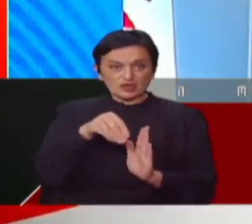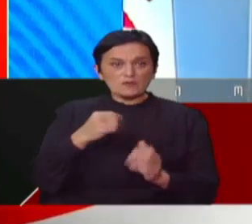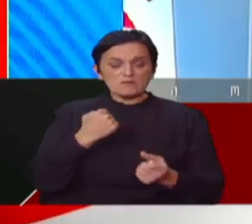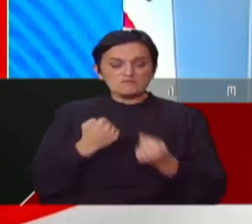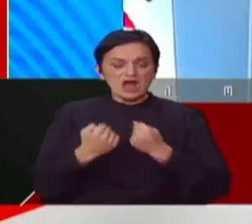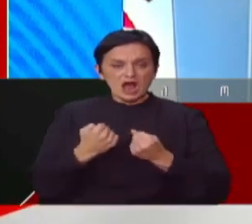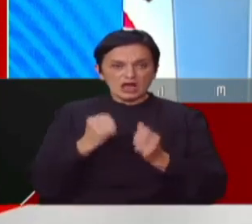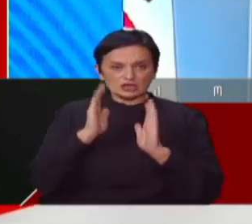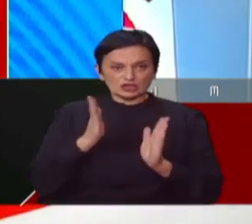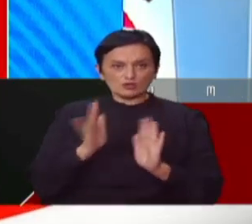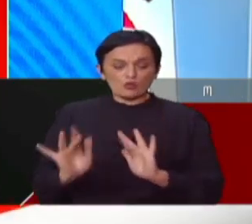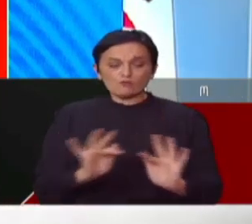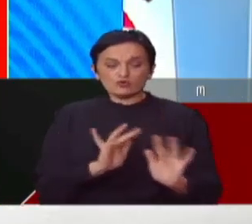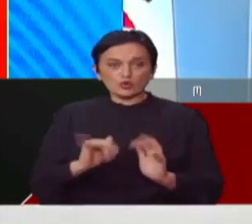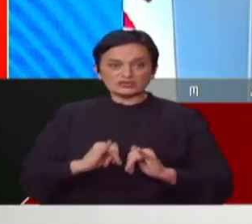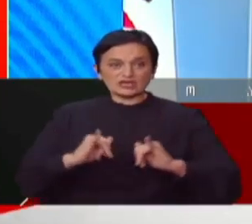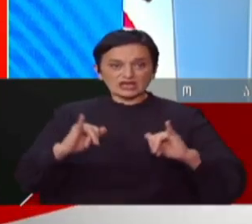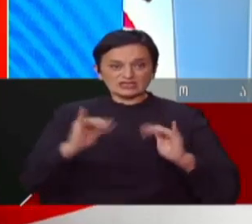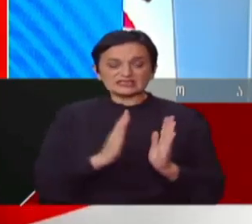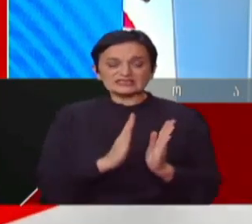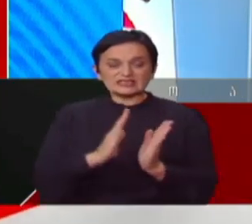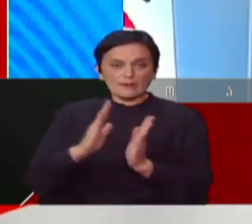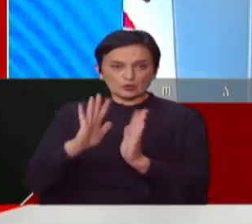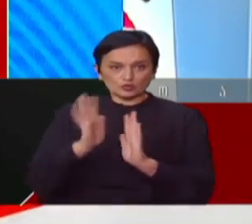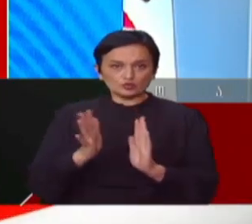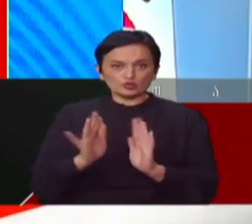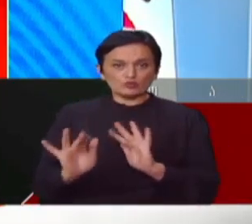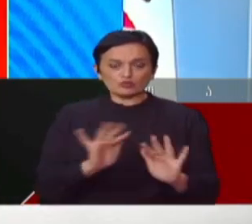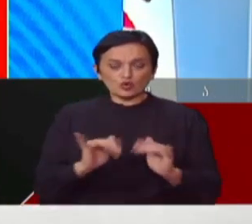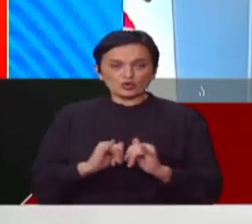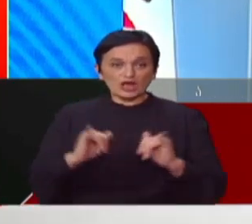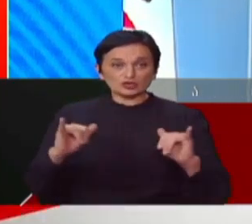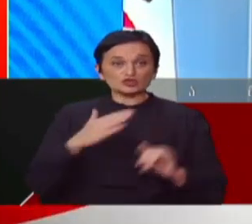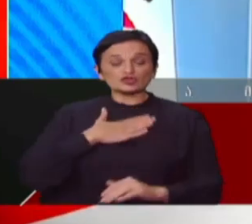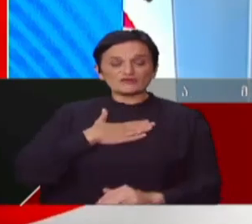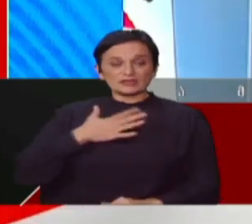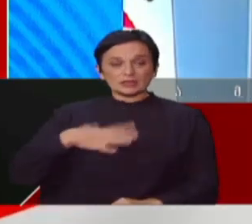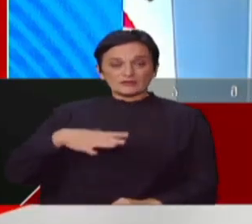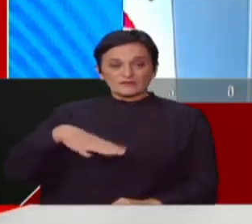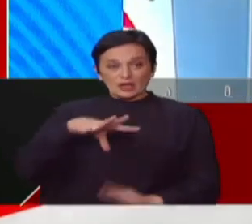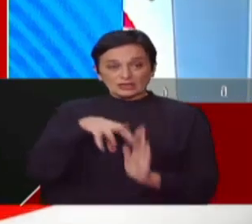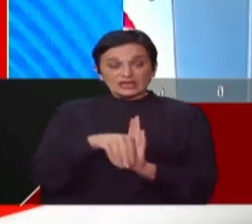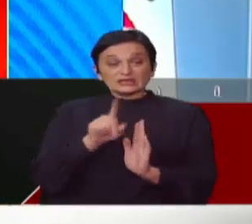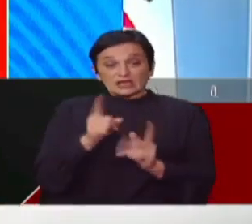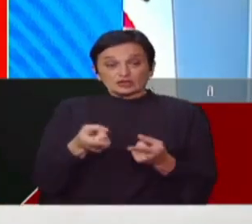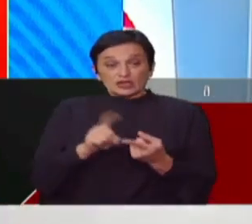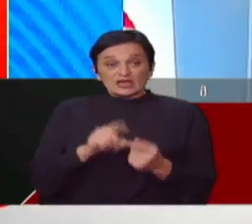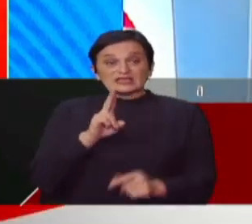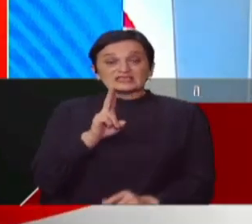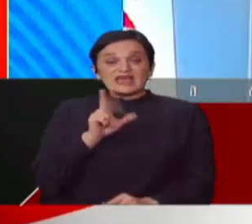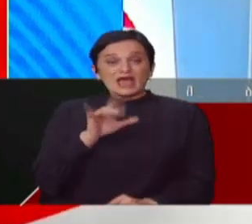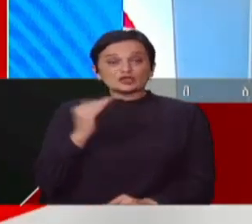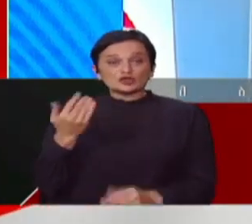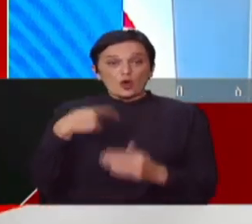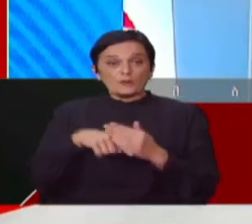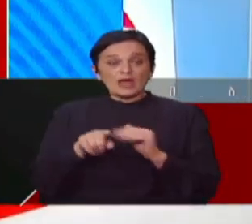и кнеба процессы бискарной тареба, стабилуры икнеба, процессы бискарной тареба, что у нас кое-ганаши. Раньше хаба цескос миргаму